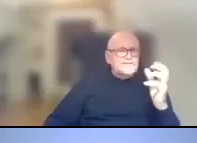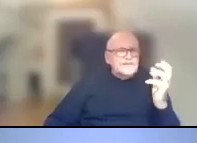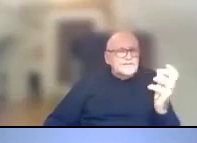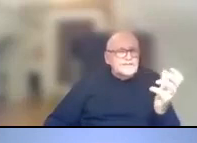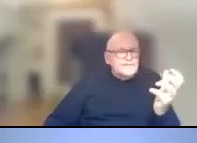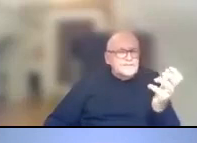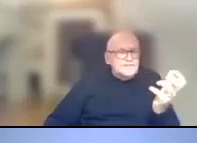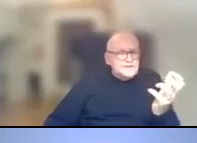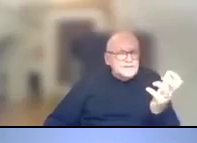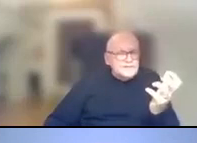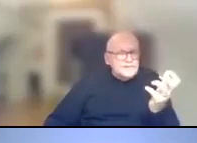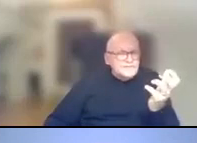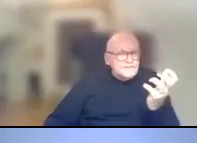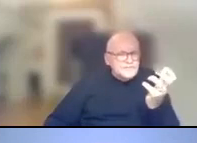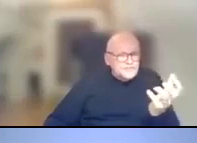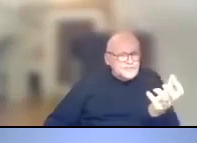Helfer